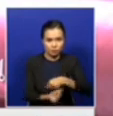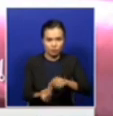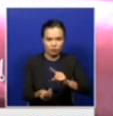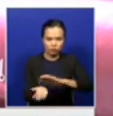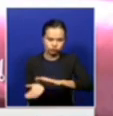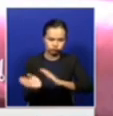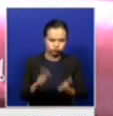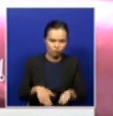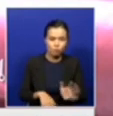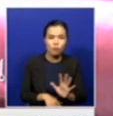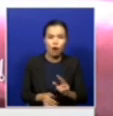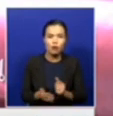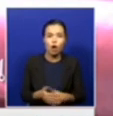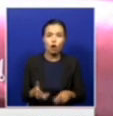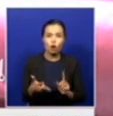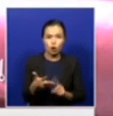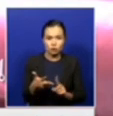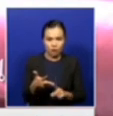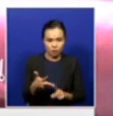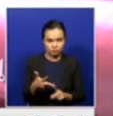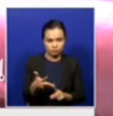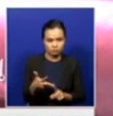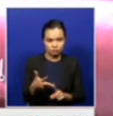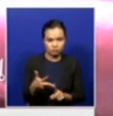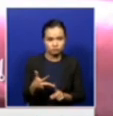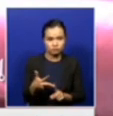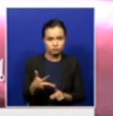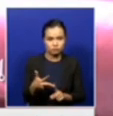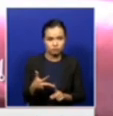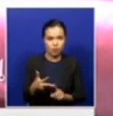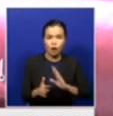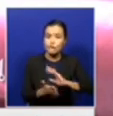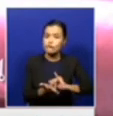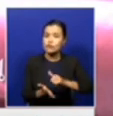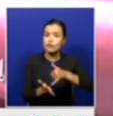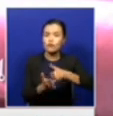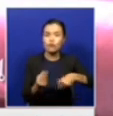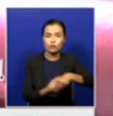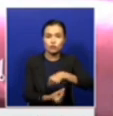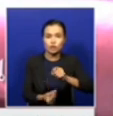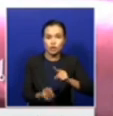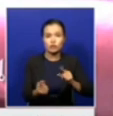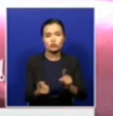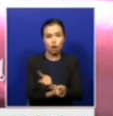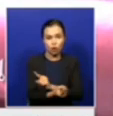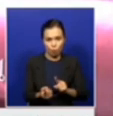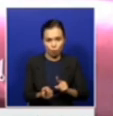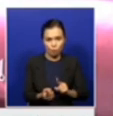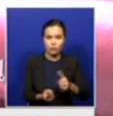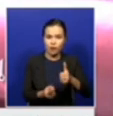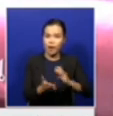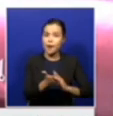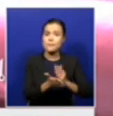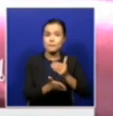ายและข้อ3สุดท้ายก็คือท่านต้องฟื้นฟูเศรษฐกิจและสังคมให้สำเร็จ